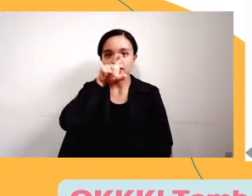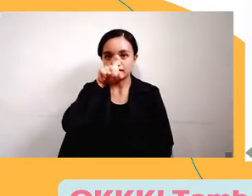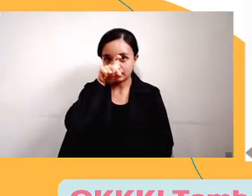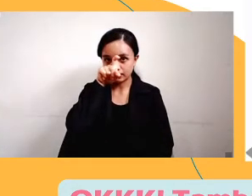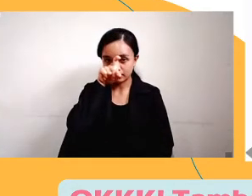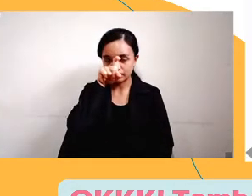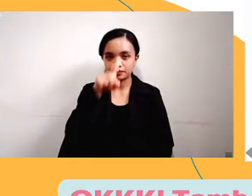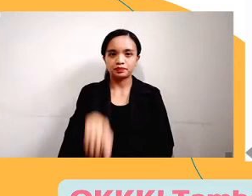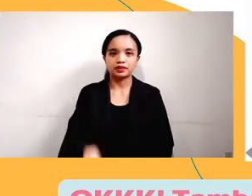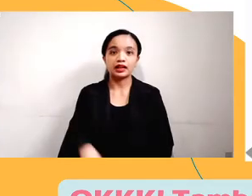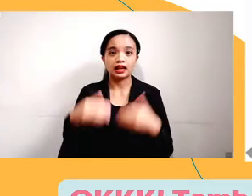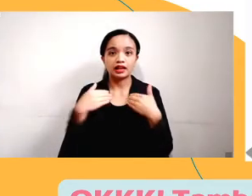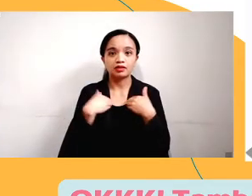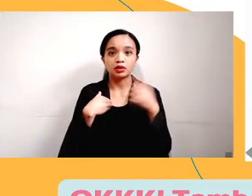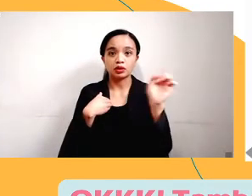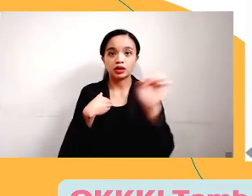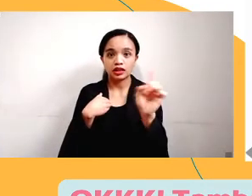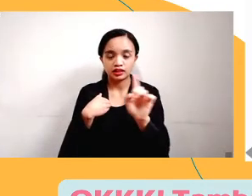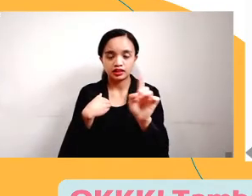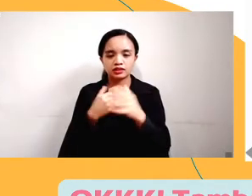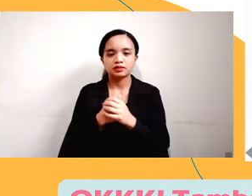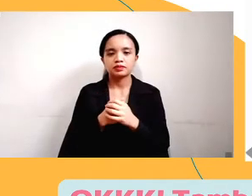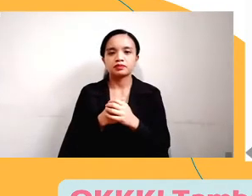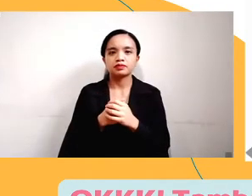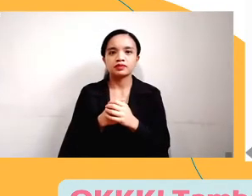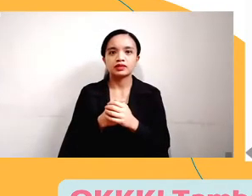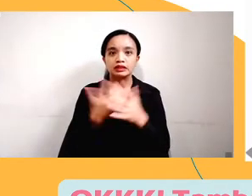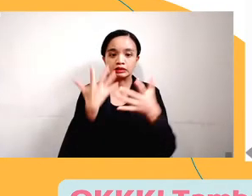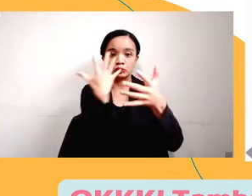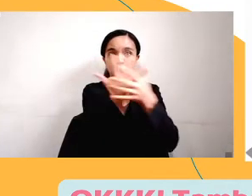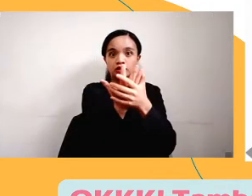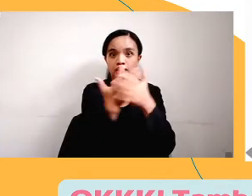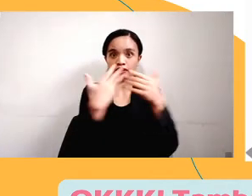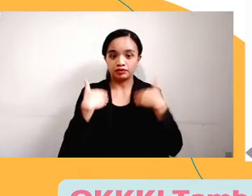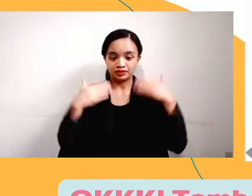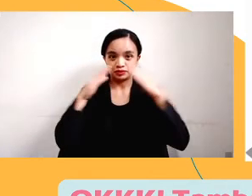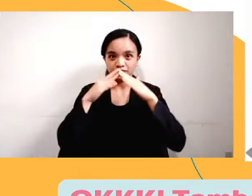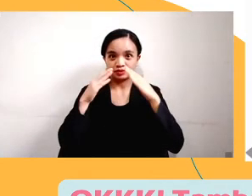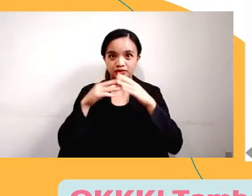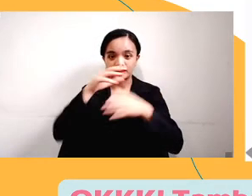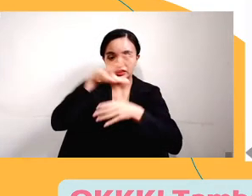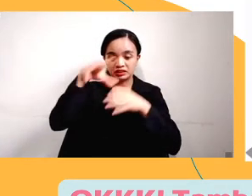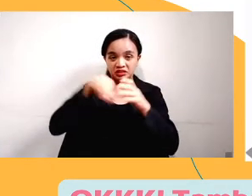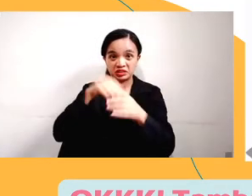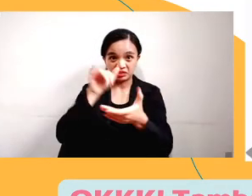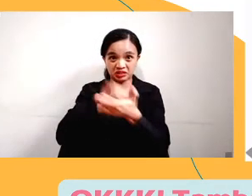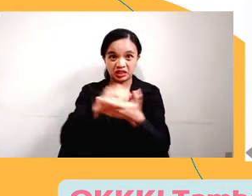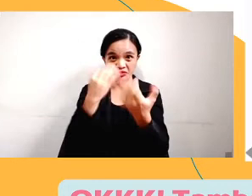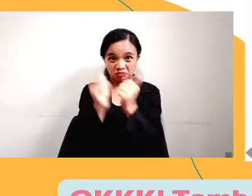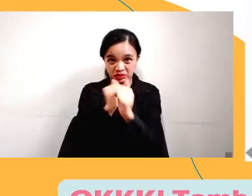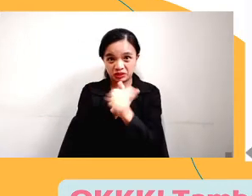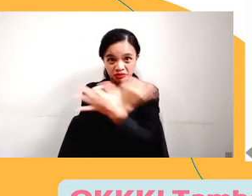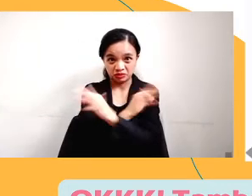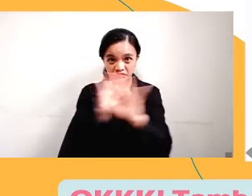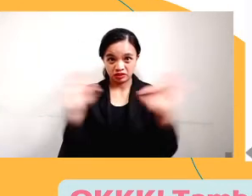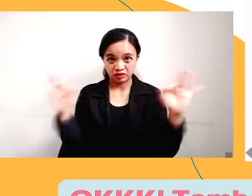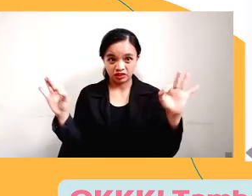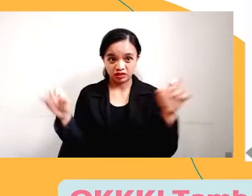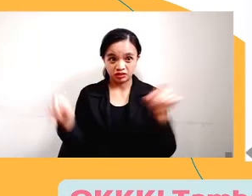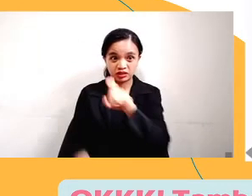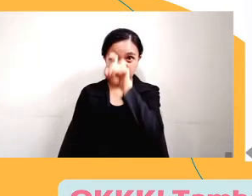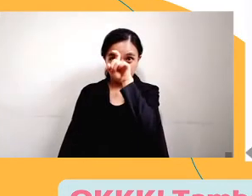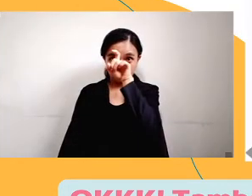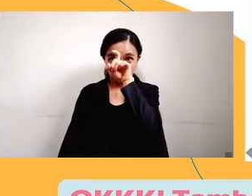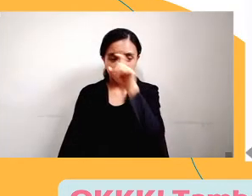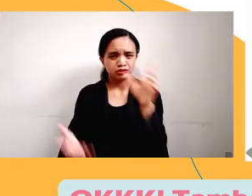nasa kanyang kulungan, maituturing ba nating malaya siya? Saan ba